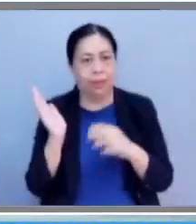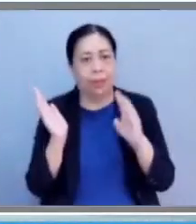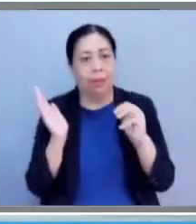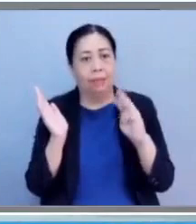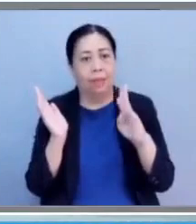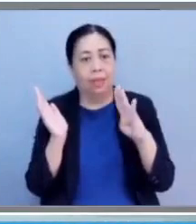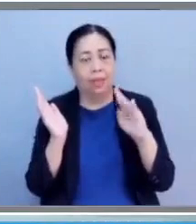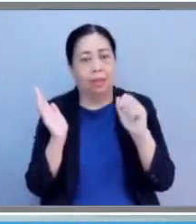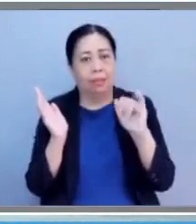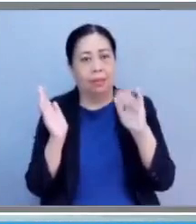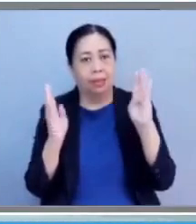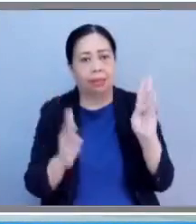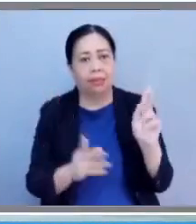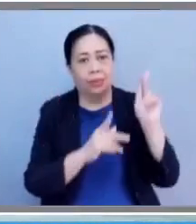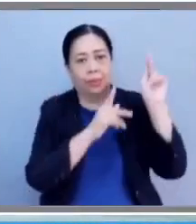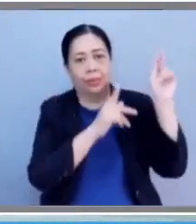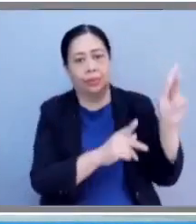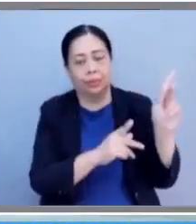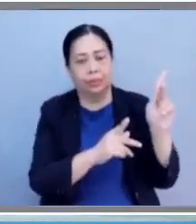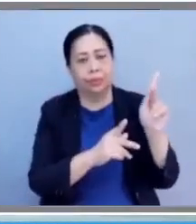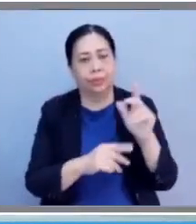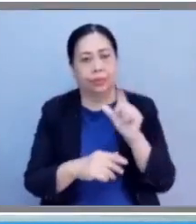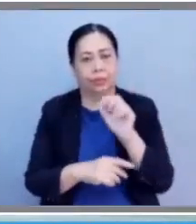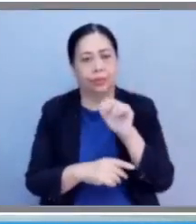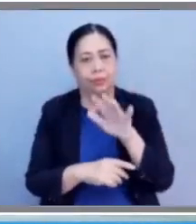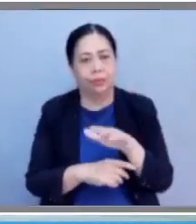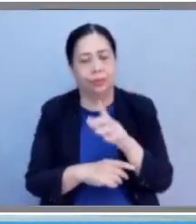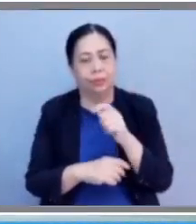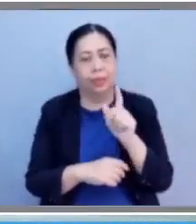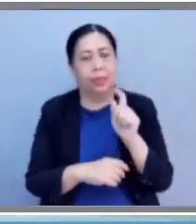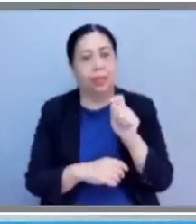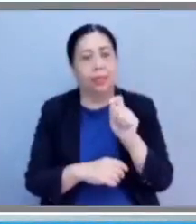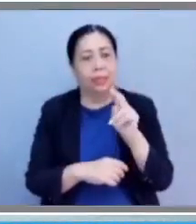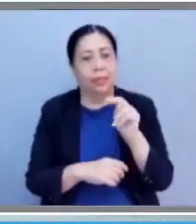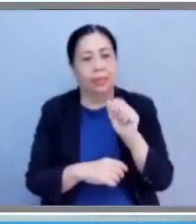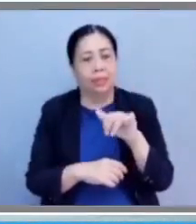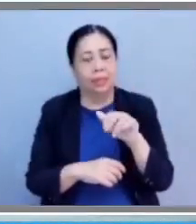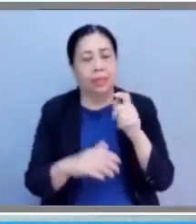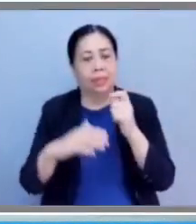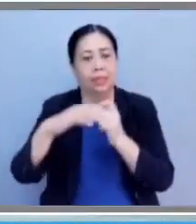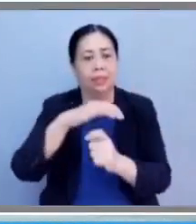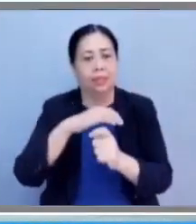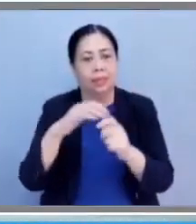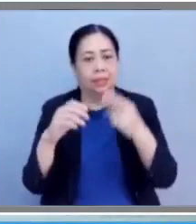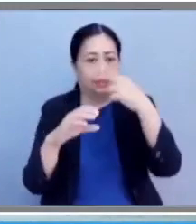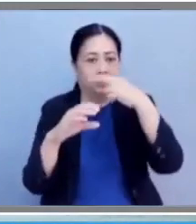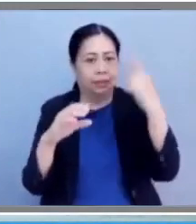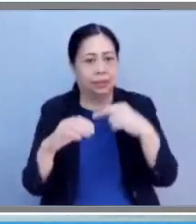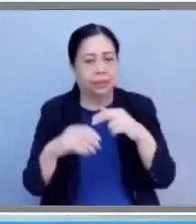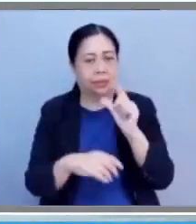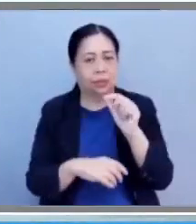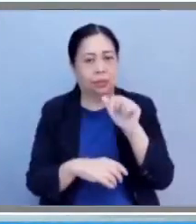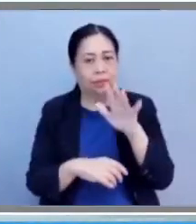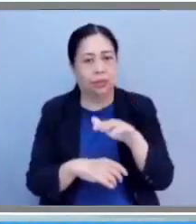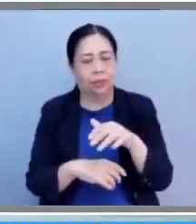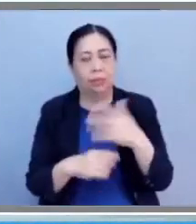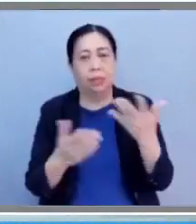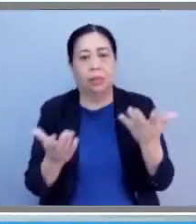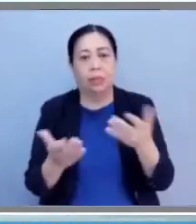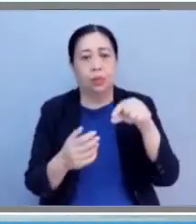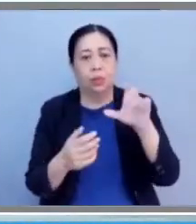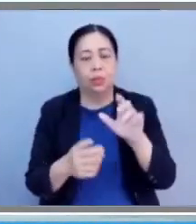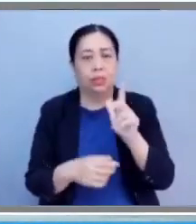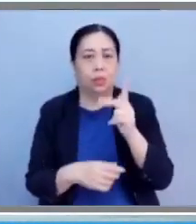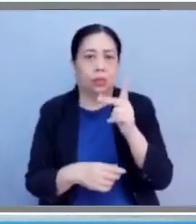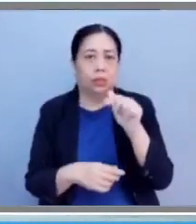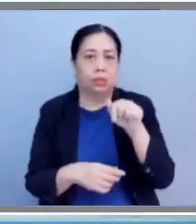degrees Celsius naman sa Malaybalay, Bukidnon at sa Tanay, Rizal, 23.1 degrees Celsius naman ang minimum temperature ngayon dito sa